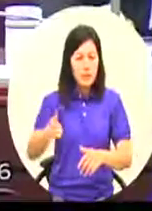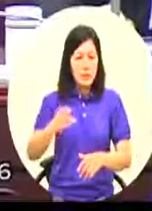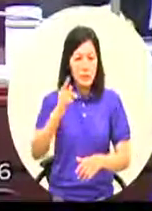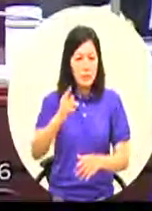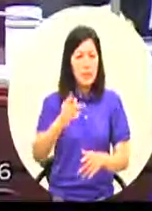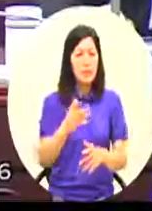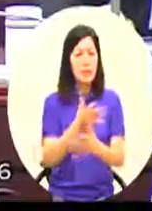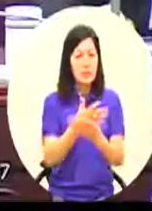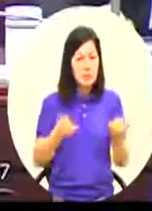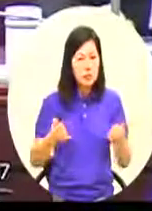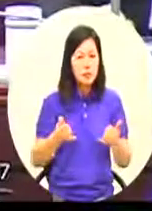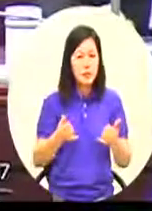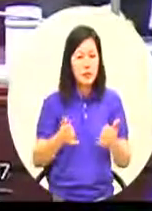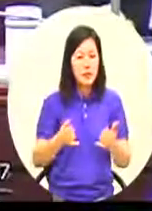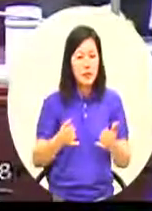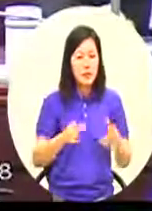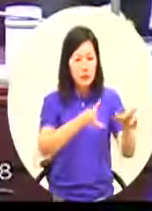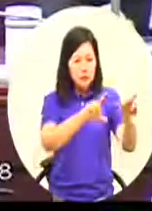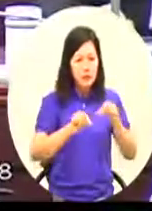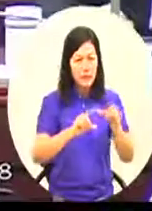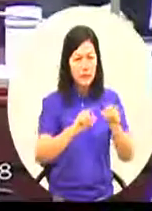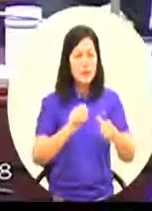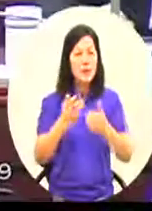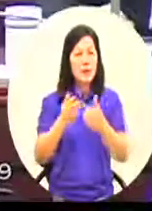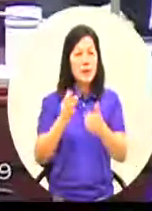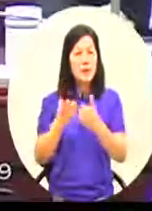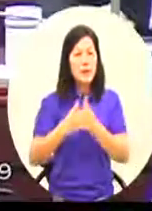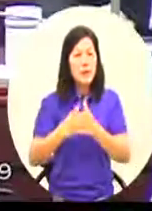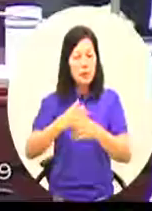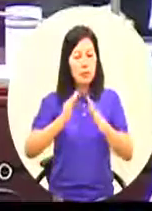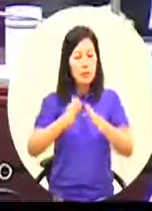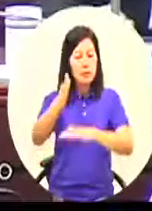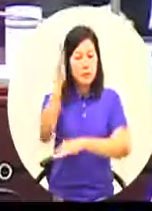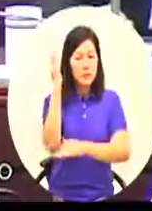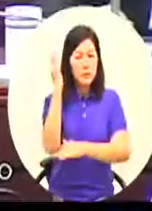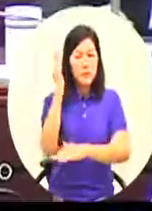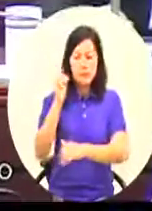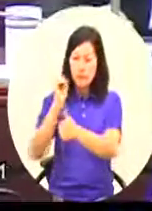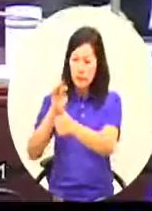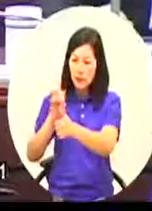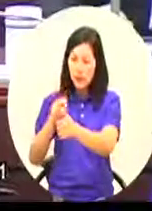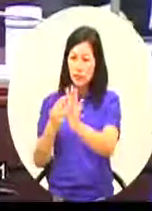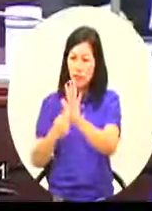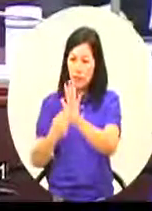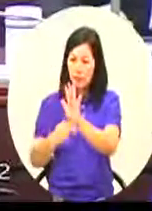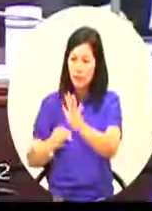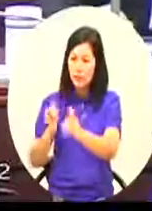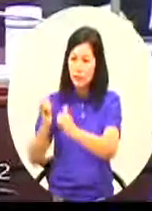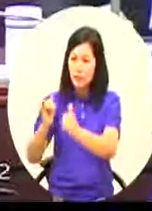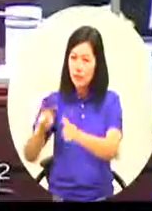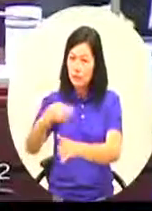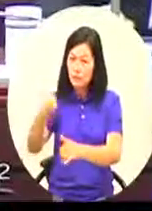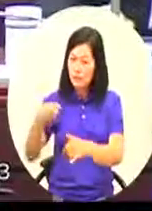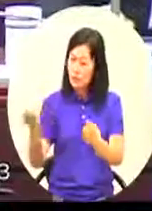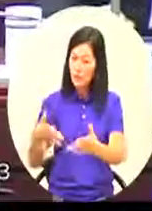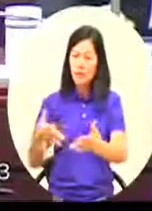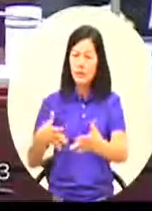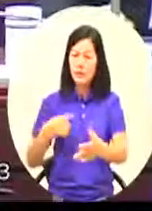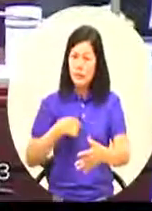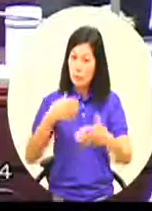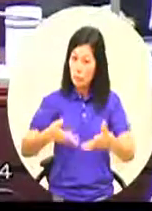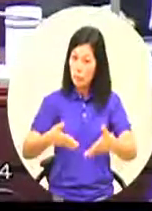据上，可以帮忙市政府，来跟我们的民众说，这是没问题。我觉得这也很